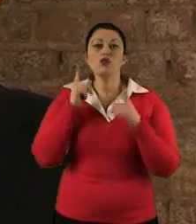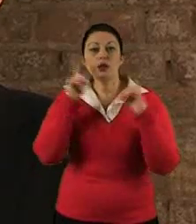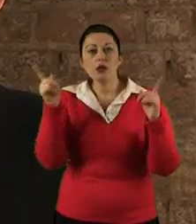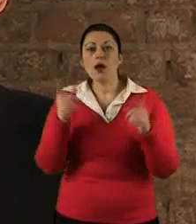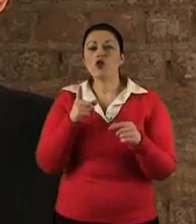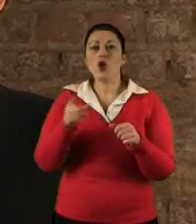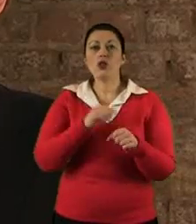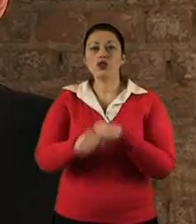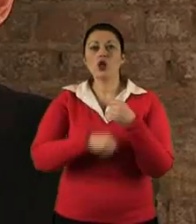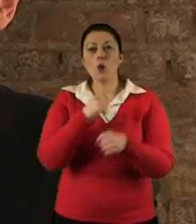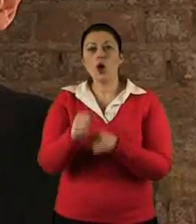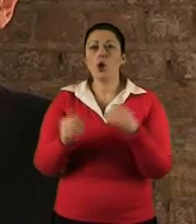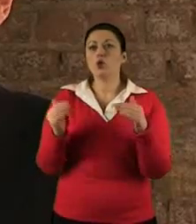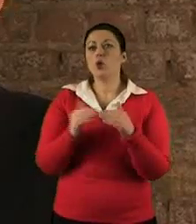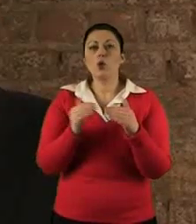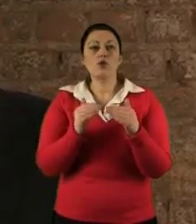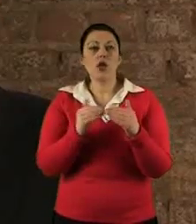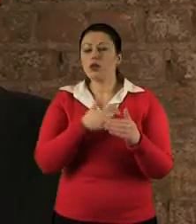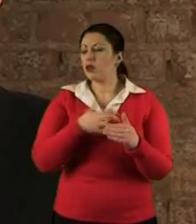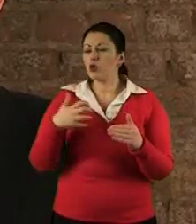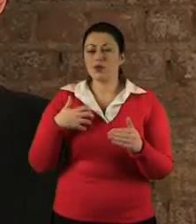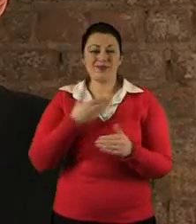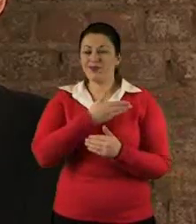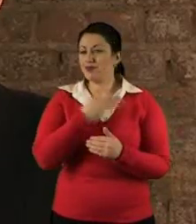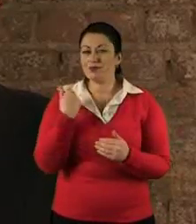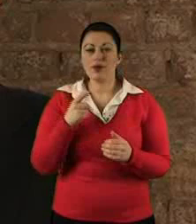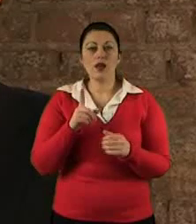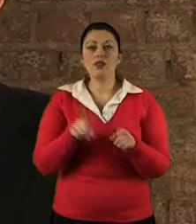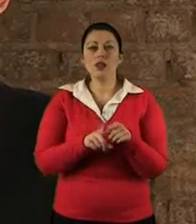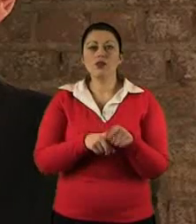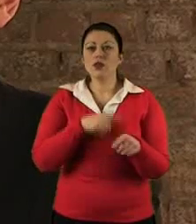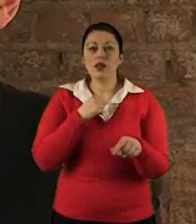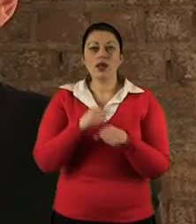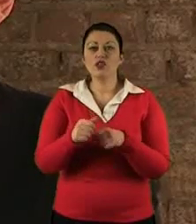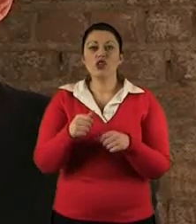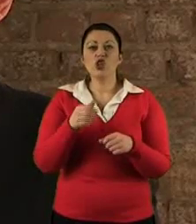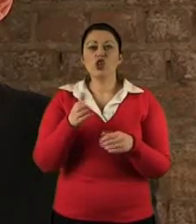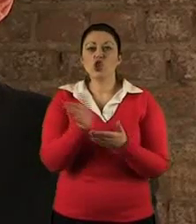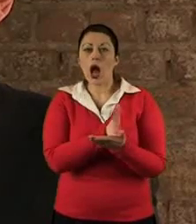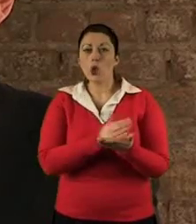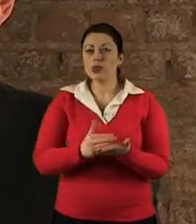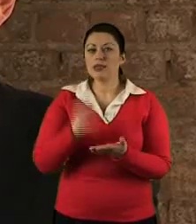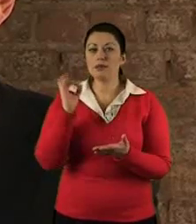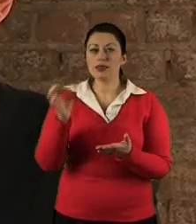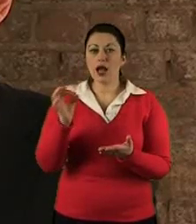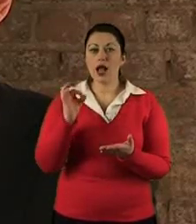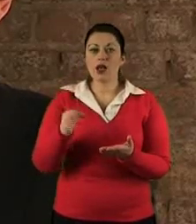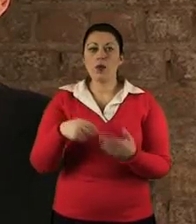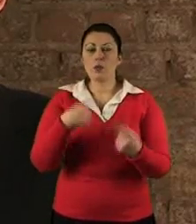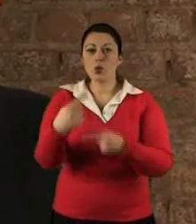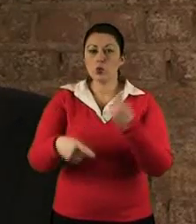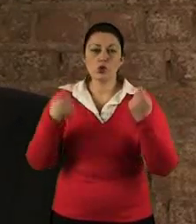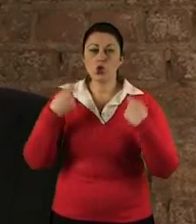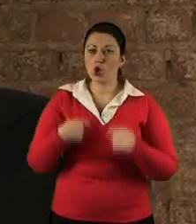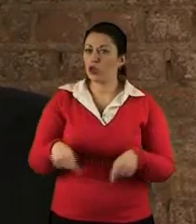jako taka działalność, która byłaby porównywalna z działalnością gospodarczą, ani nie jest też traktowana jako działy specjalne produkcji